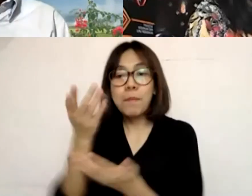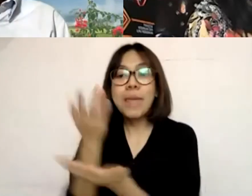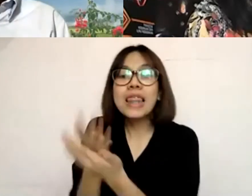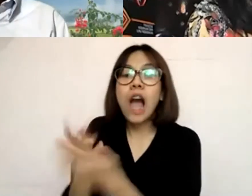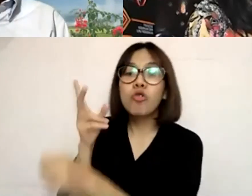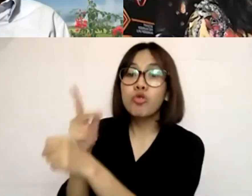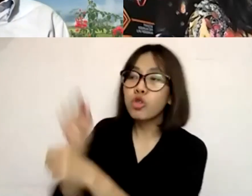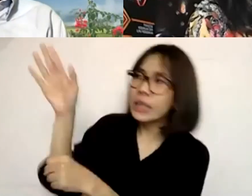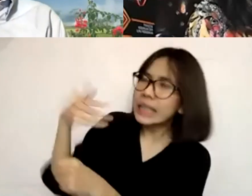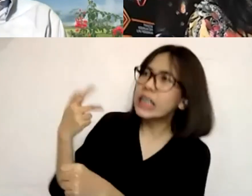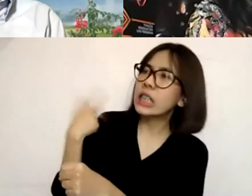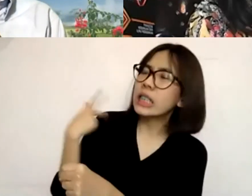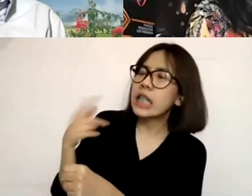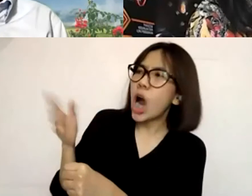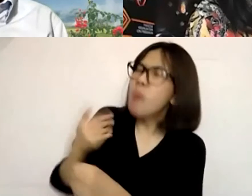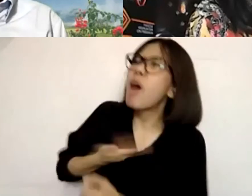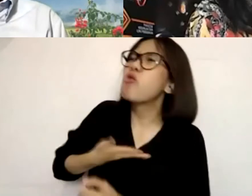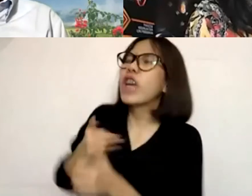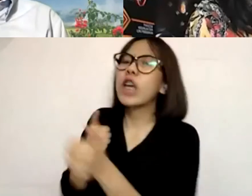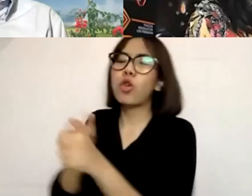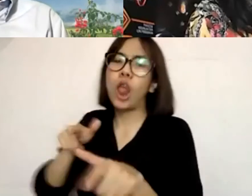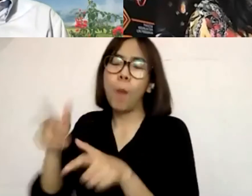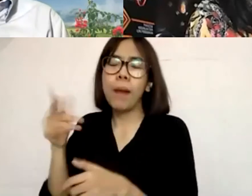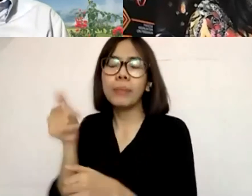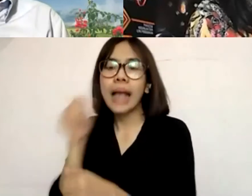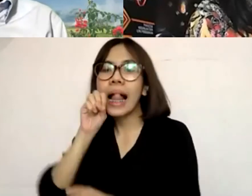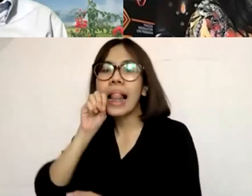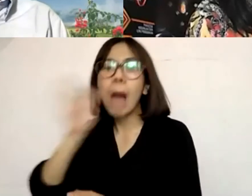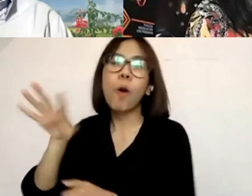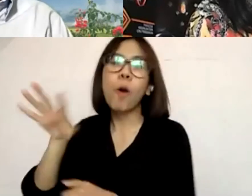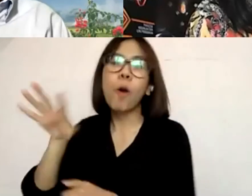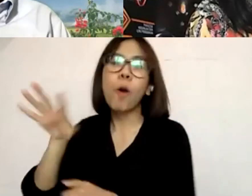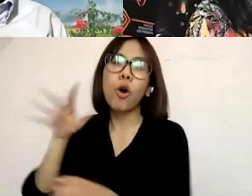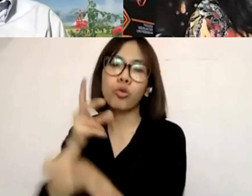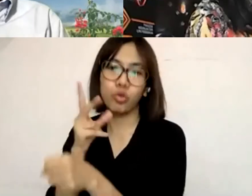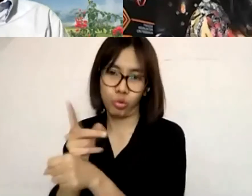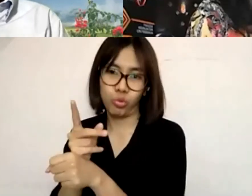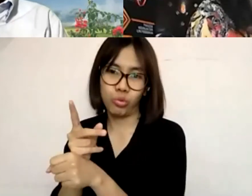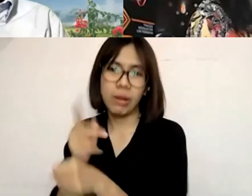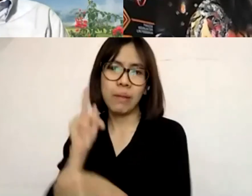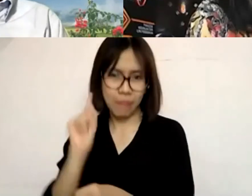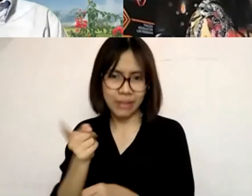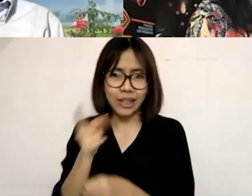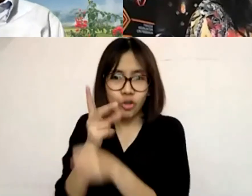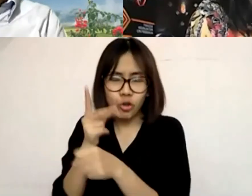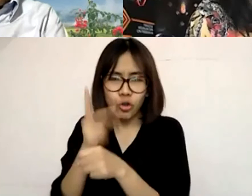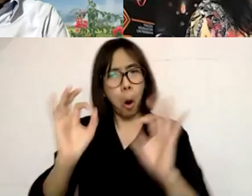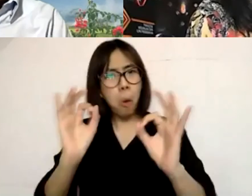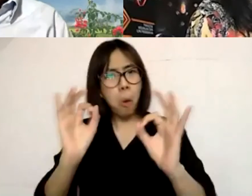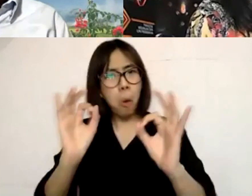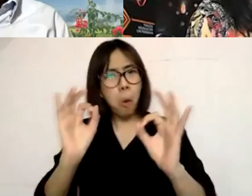mengikuti lomba-lomba yang diadakan. Dan saya yakin di sekolah diberikan keterampilan-keterampilan sesuai dengan bakatnya seperti tadi